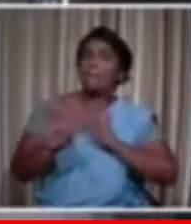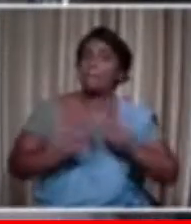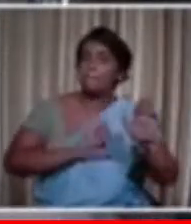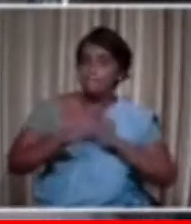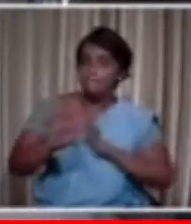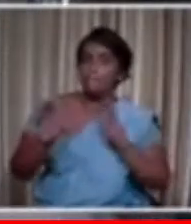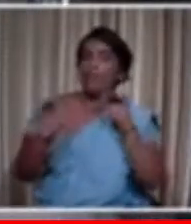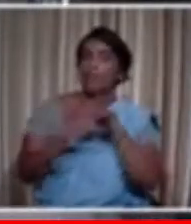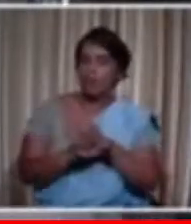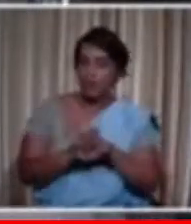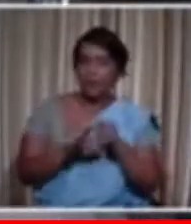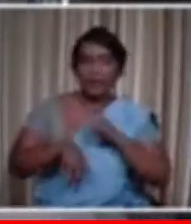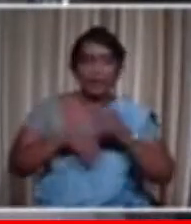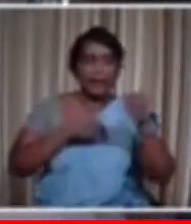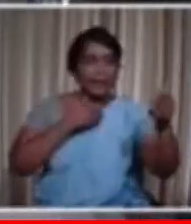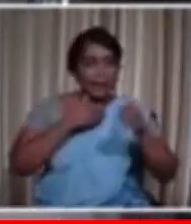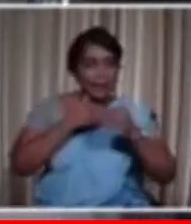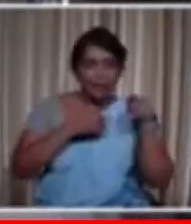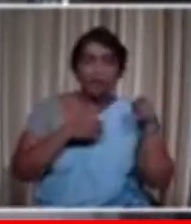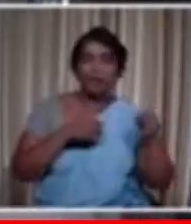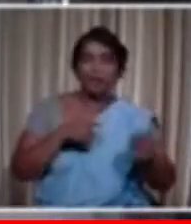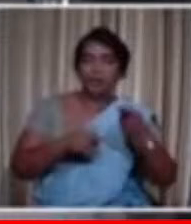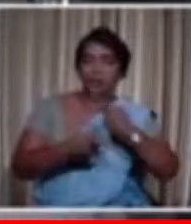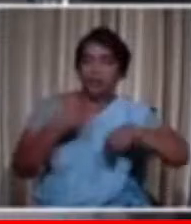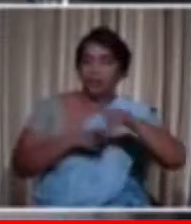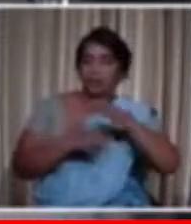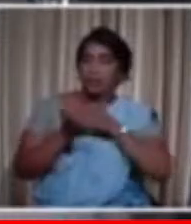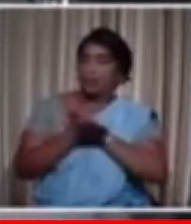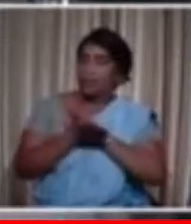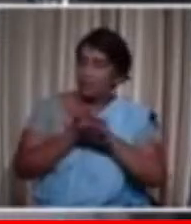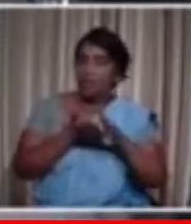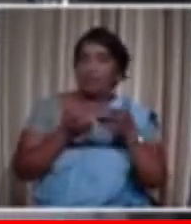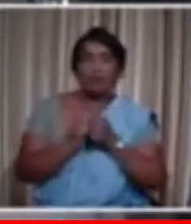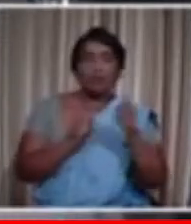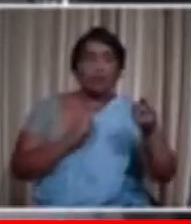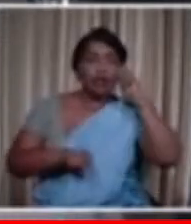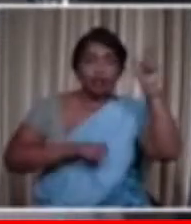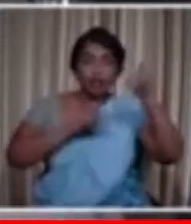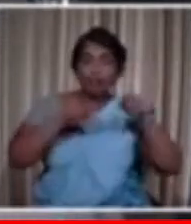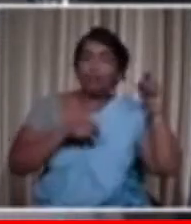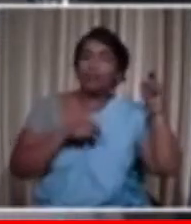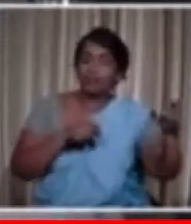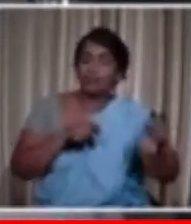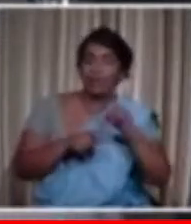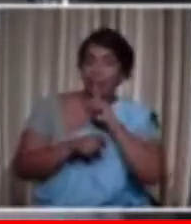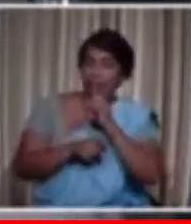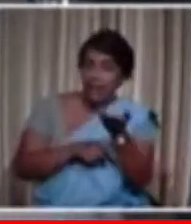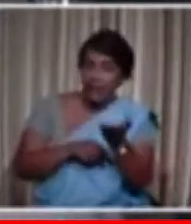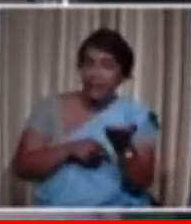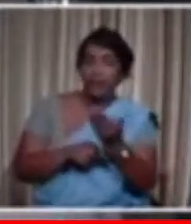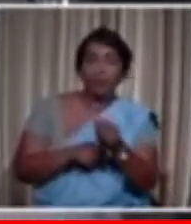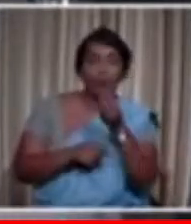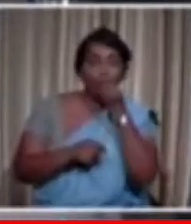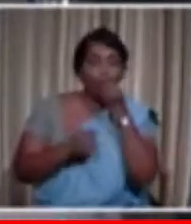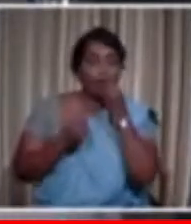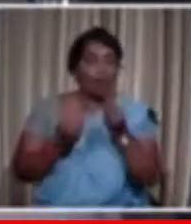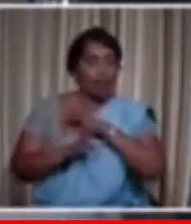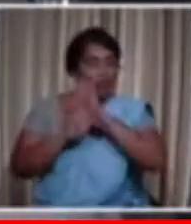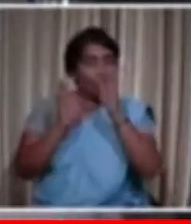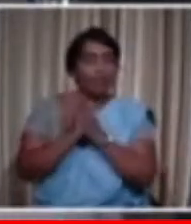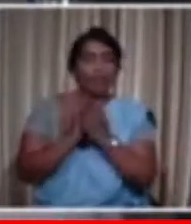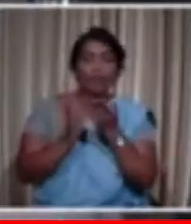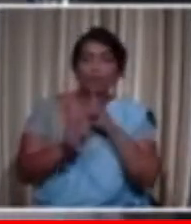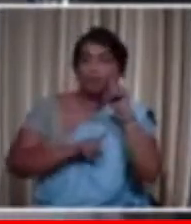පාලනයකට ඇවිල්ලා කෙටි කාලයකට මේ සංහිඳියාව එළියේ ඉන්න මහජනතාව ඉල්ලන කෑම ආහාර මල්ල